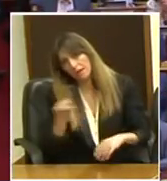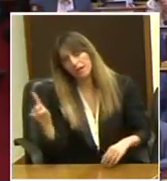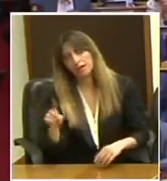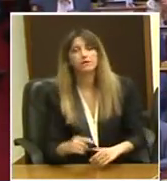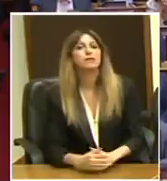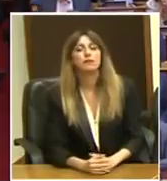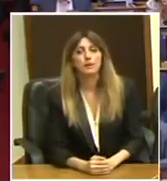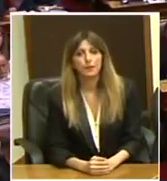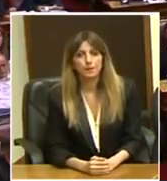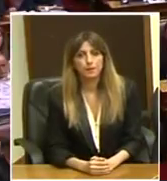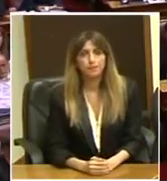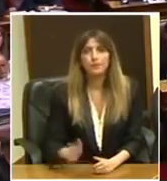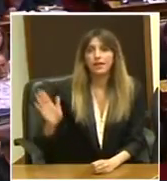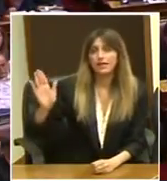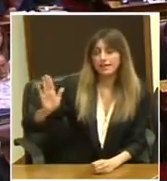Τελευταίο.